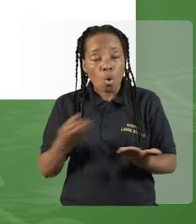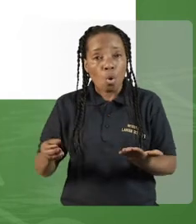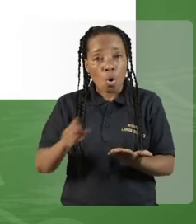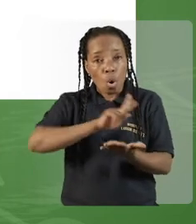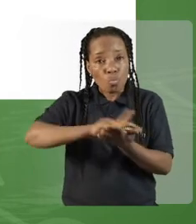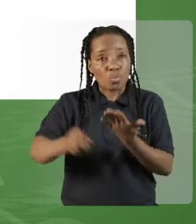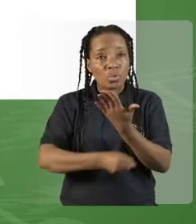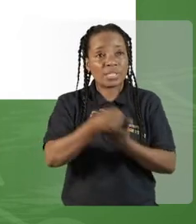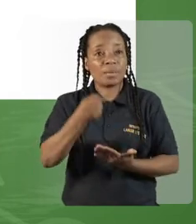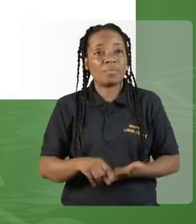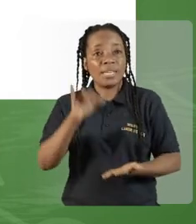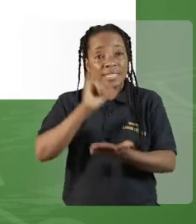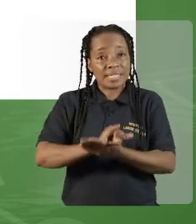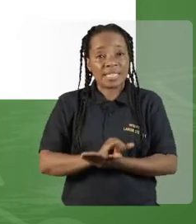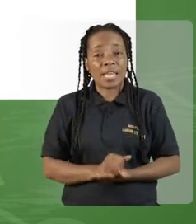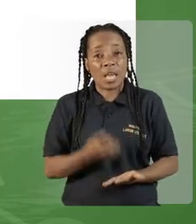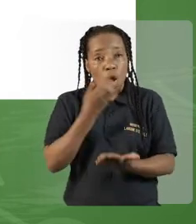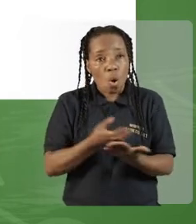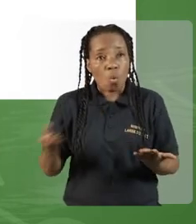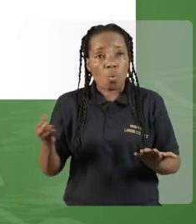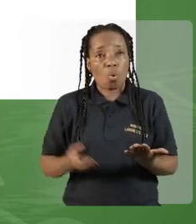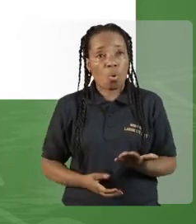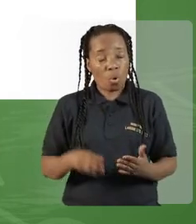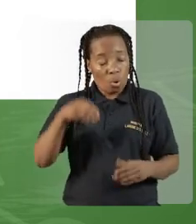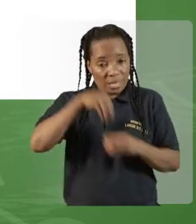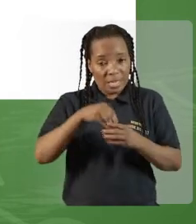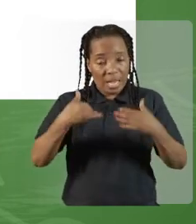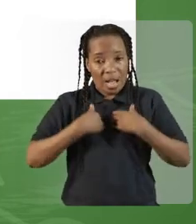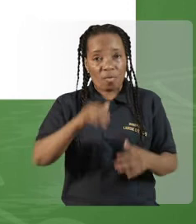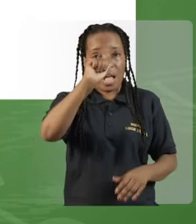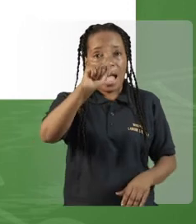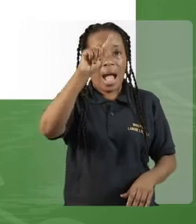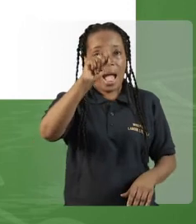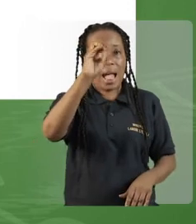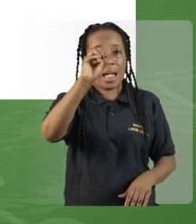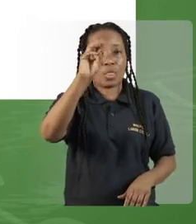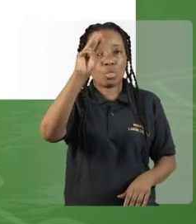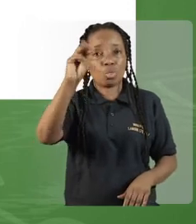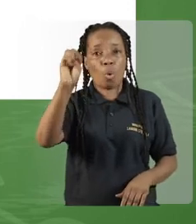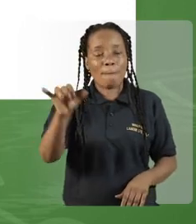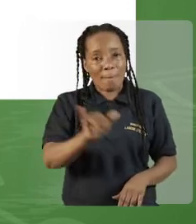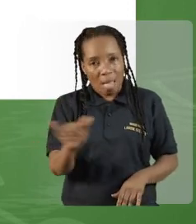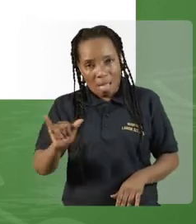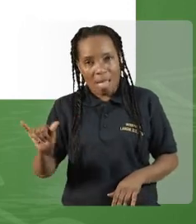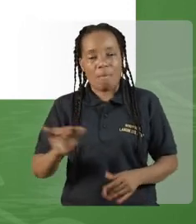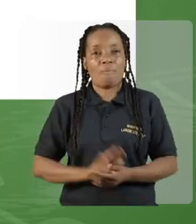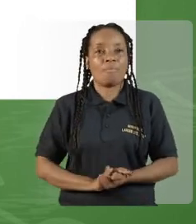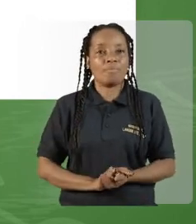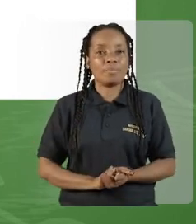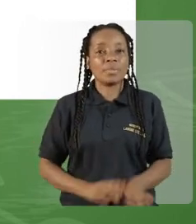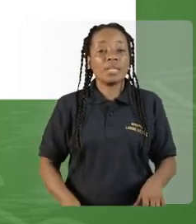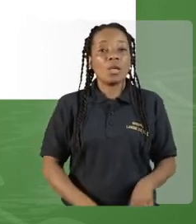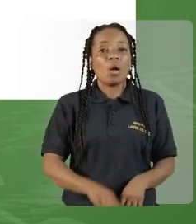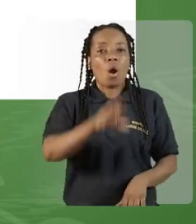étant un corps qui est constitué d'atomes identiques. Nous allons également définir un corps pur